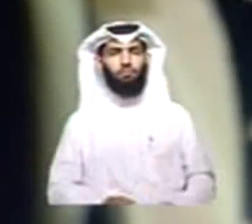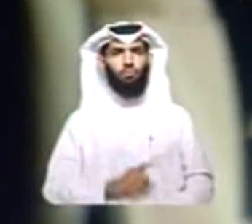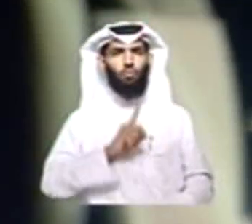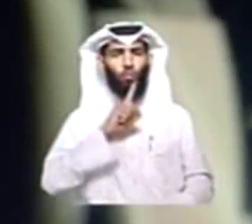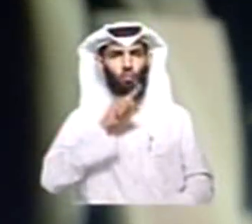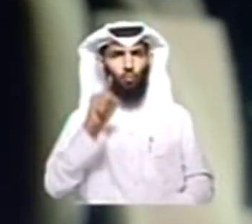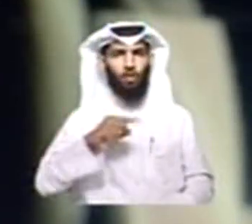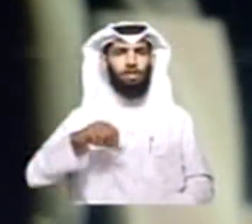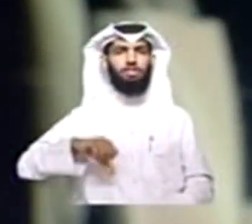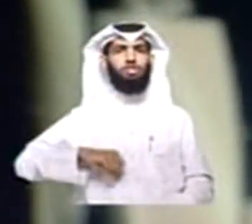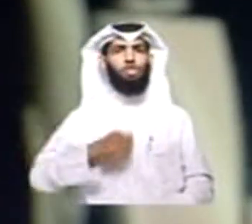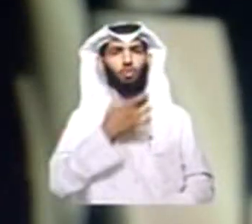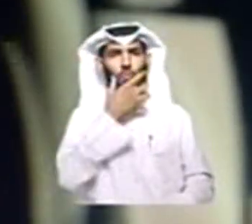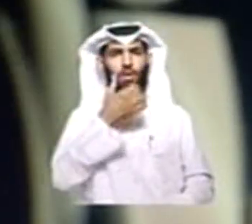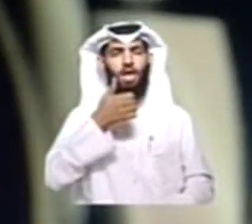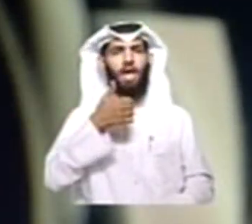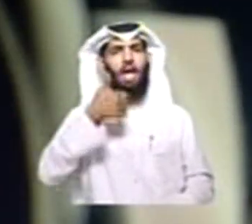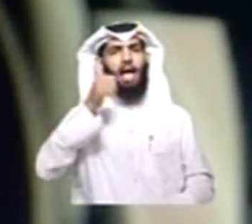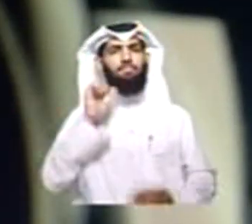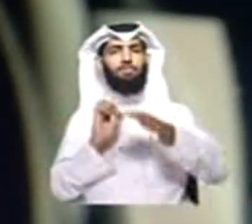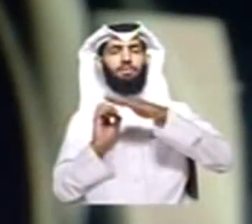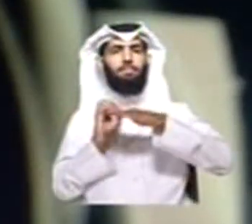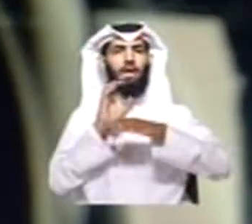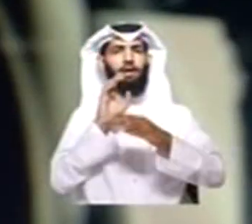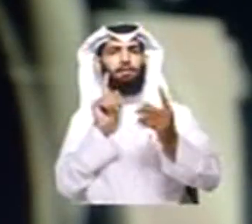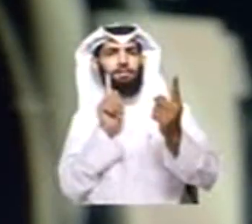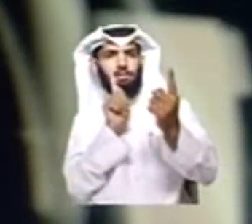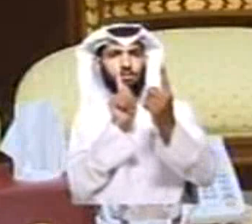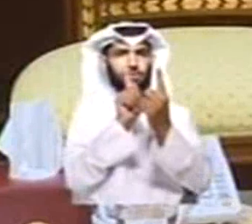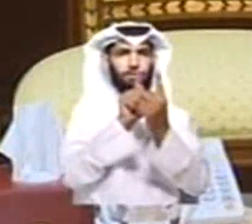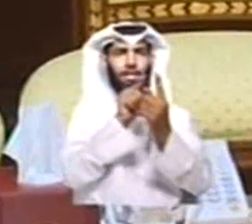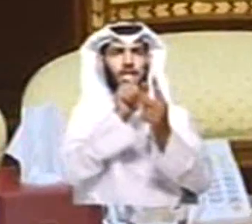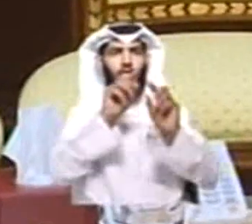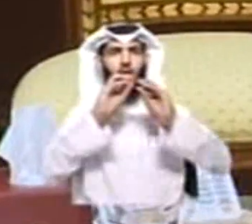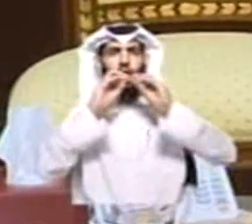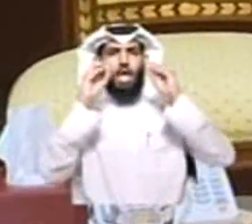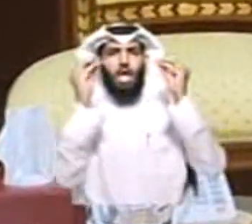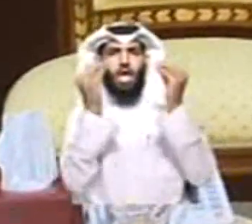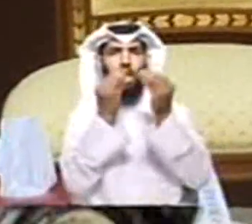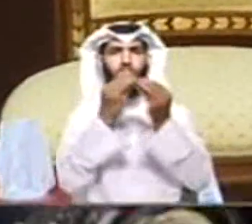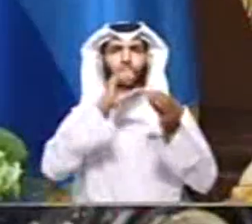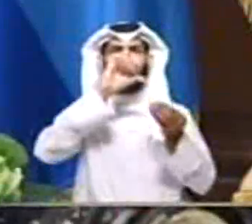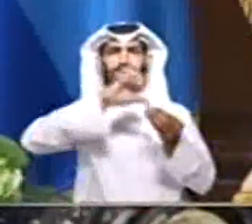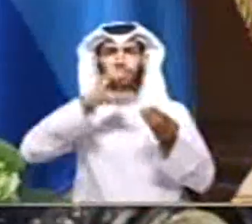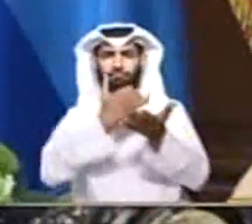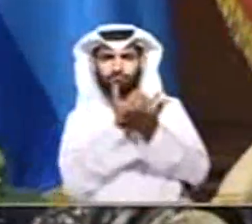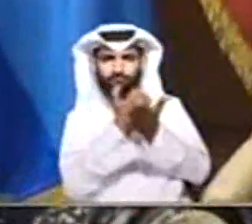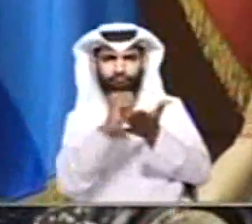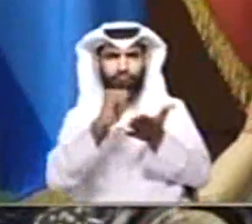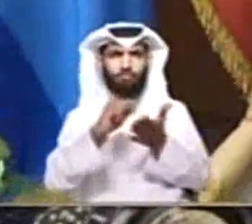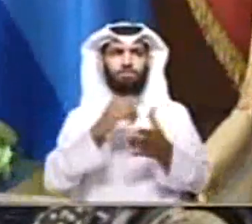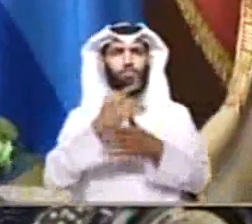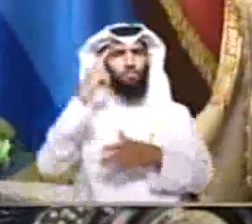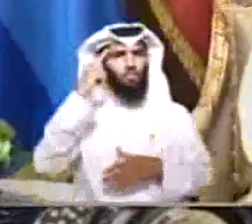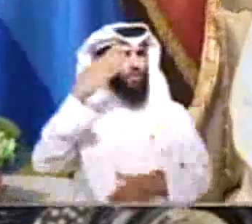كما استقبل سموه رعاه الله بقصر بيان صباح أمس رئيس الهيئة العامة لمكافحة الفساد المستشار عبد